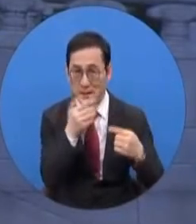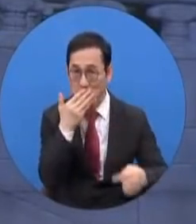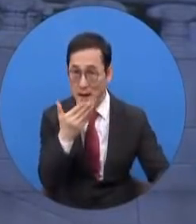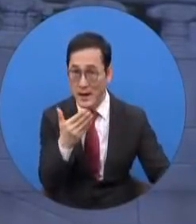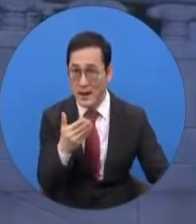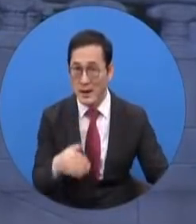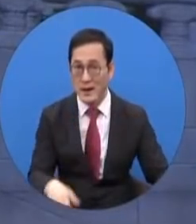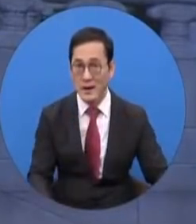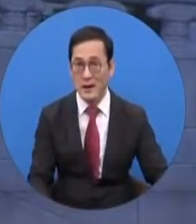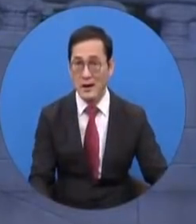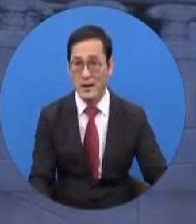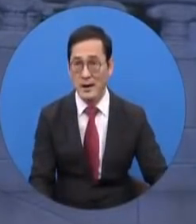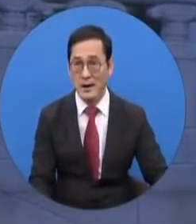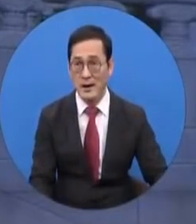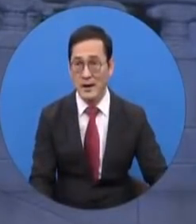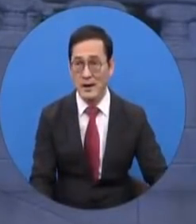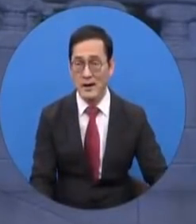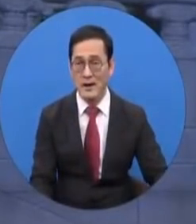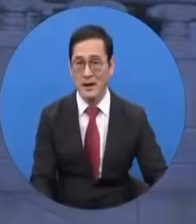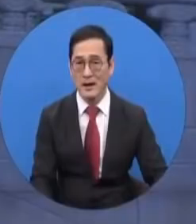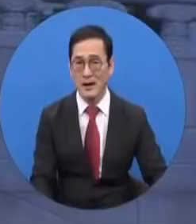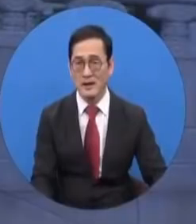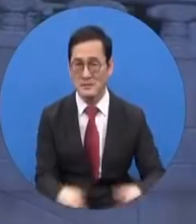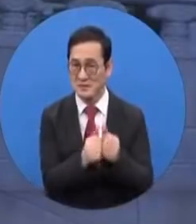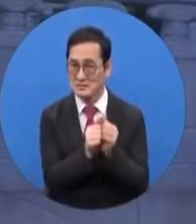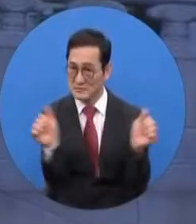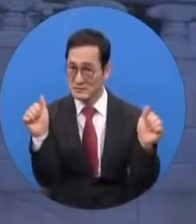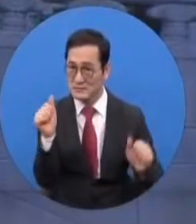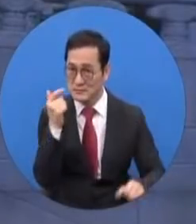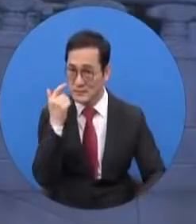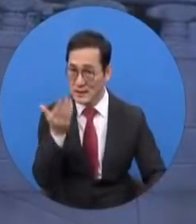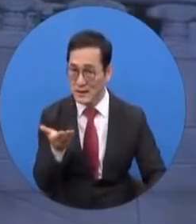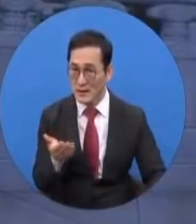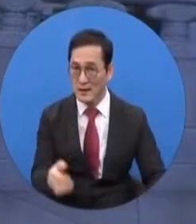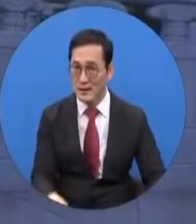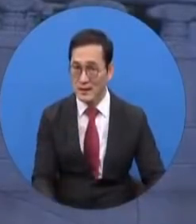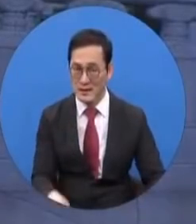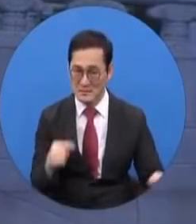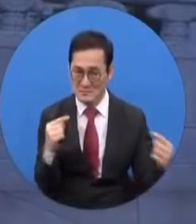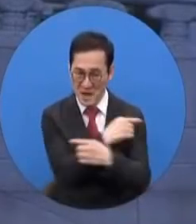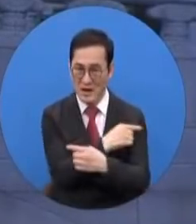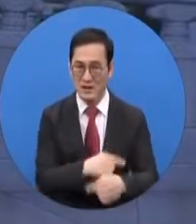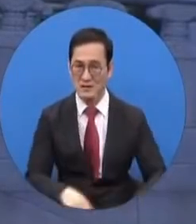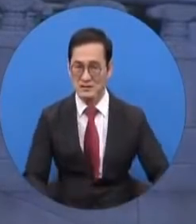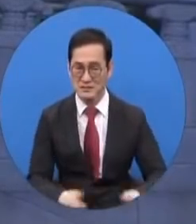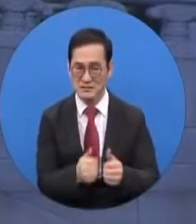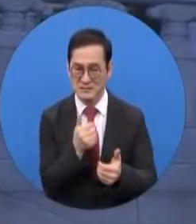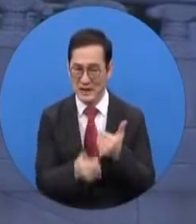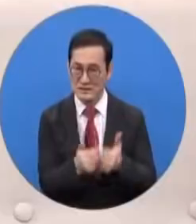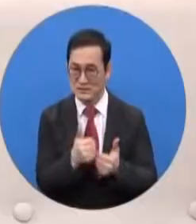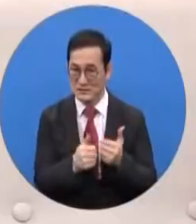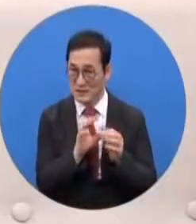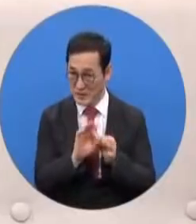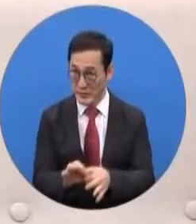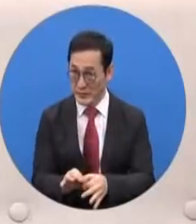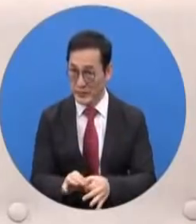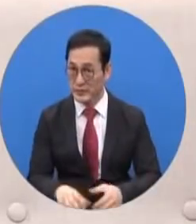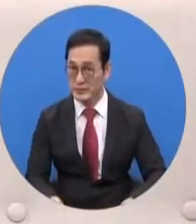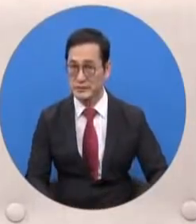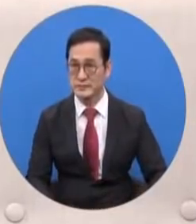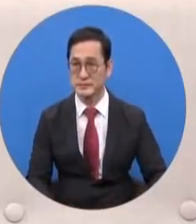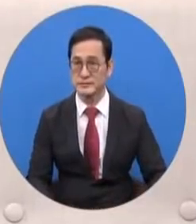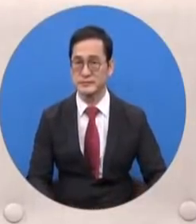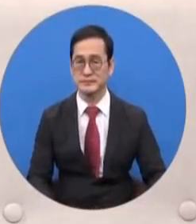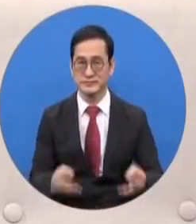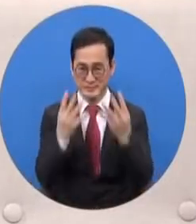아니면 그냥 못한 채로 갈 길 가느냐? 어떻게 전망하십니까? 가장 어려운 질문 오늘 드립니다. 사면 문제는 쉽지 않을 것